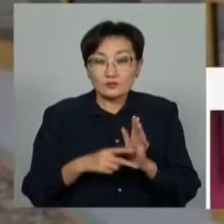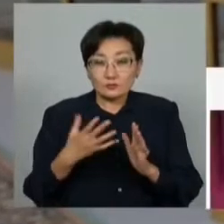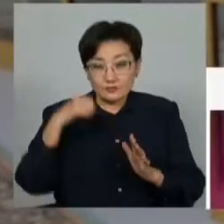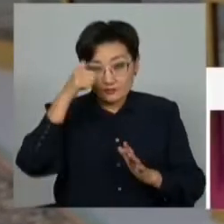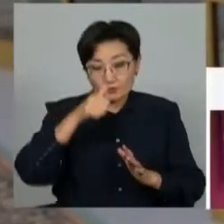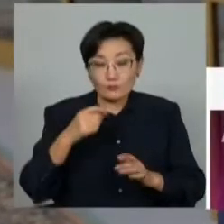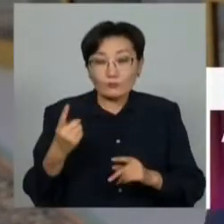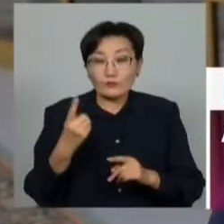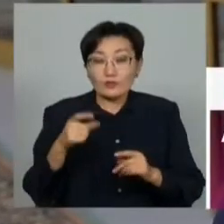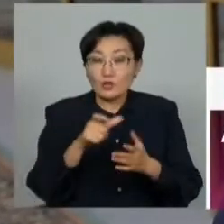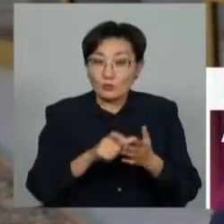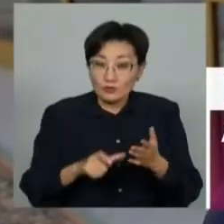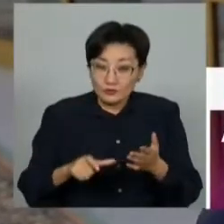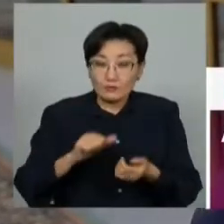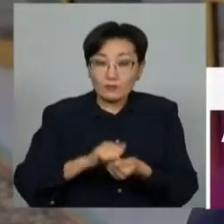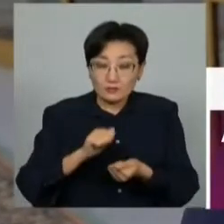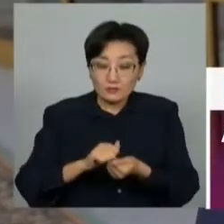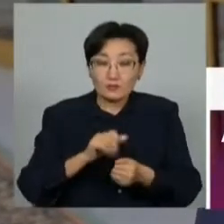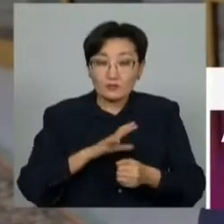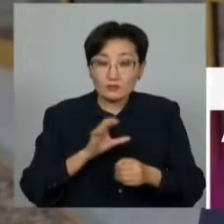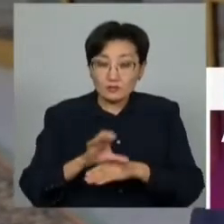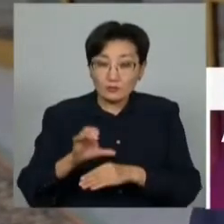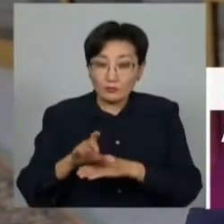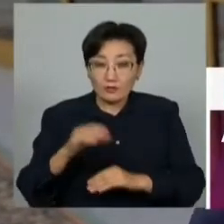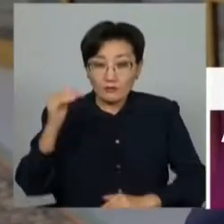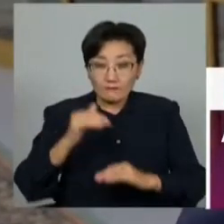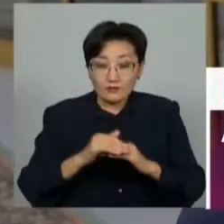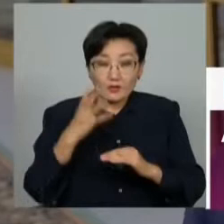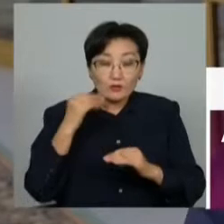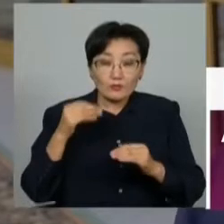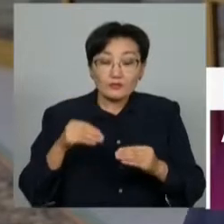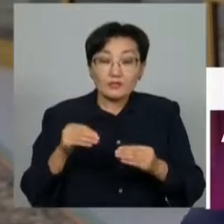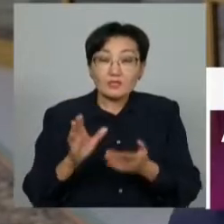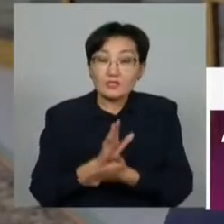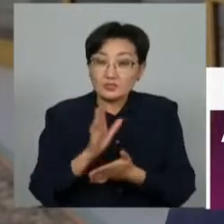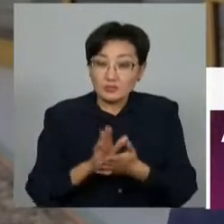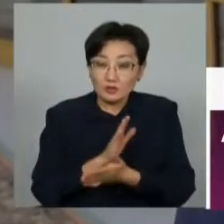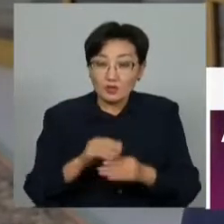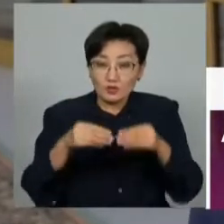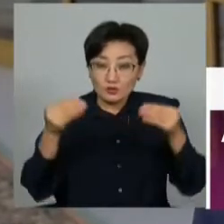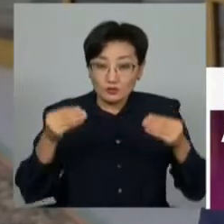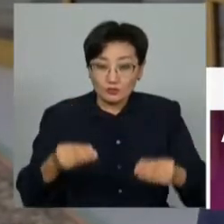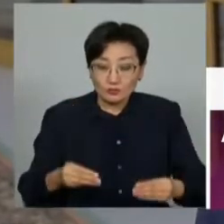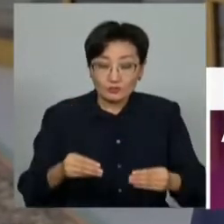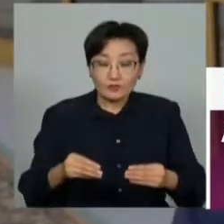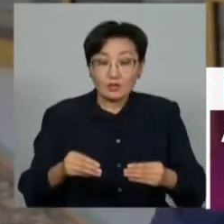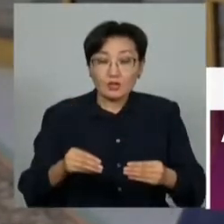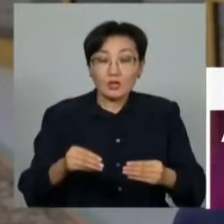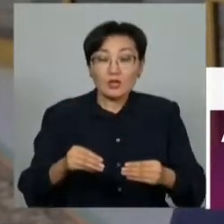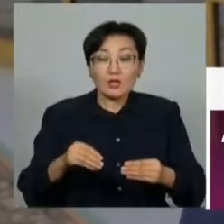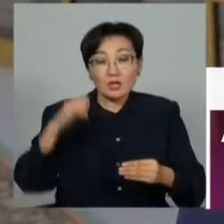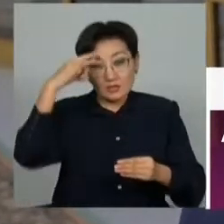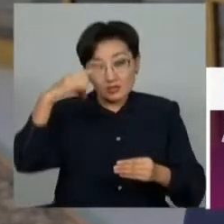1975 жыл бірінші өлеңдерім шыққан. Вечерний Алматы газеті де, сосын журнал Просторда,